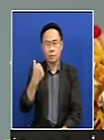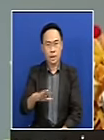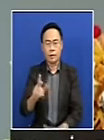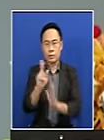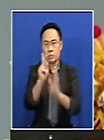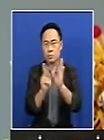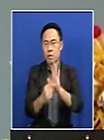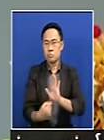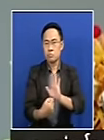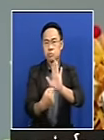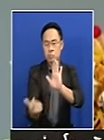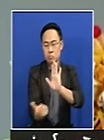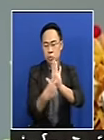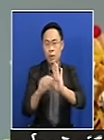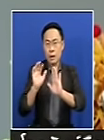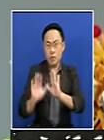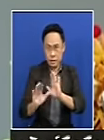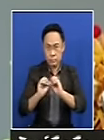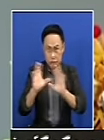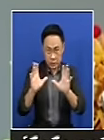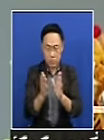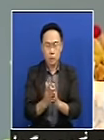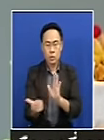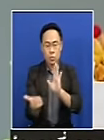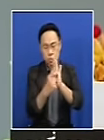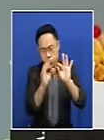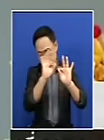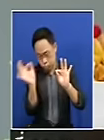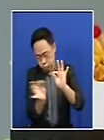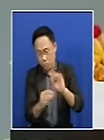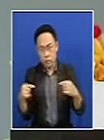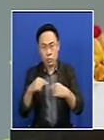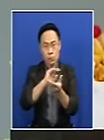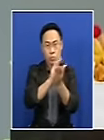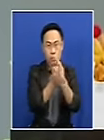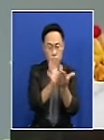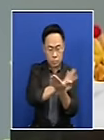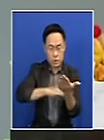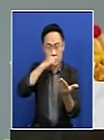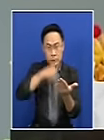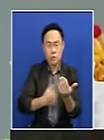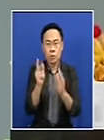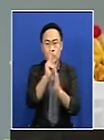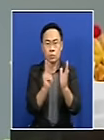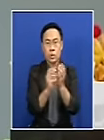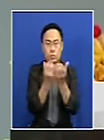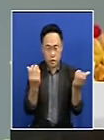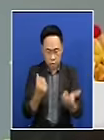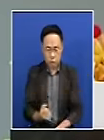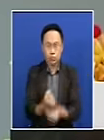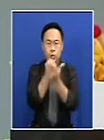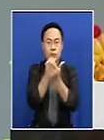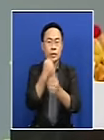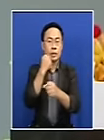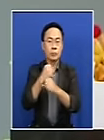อันนี้ก็เป็นเรื่องที่สำคัญและเราเห็นว่าการที่ระบุเรื่องการปฏิรูปประเทศเนี่ยรัฐธรรมนูญฉบับนี้จะเป็นการสร้